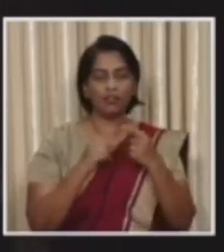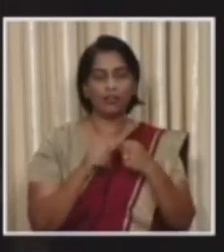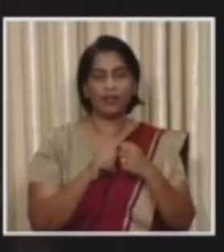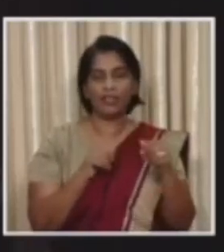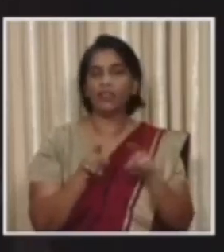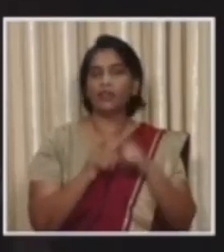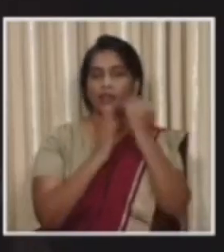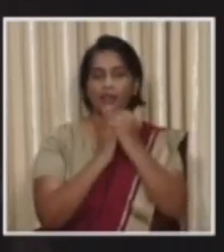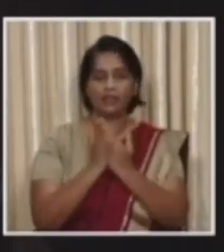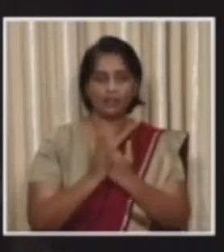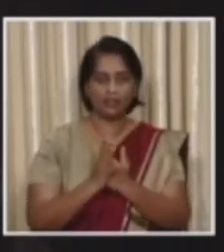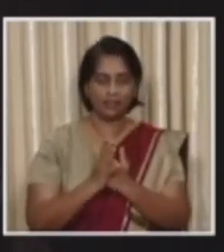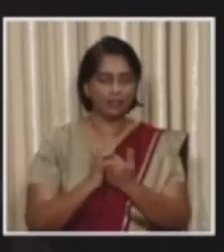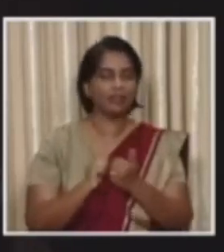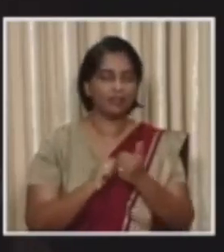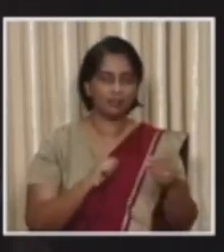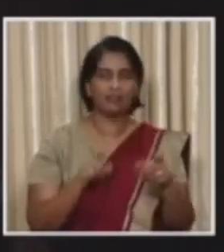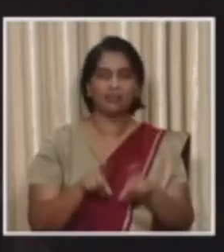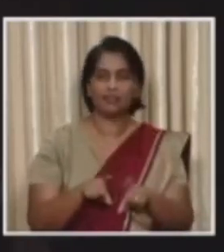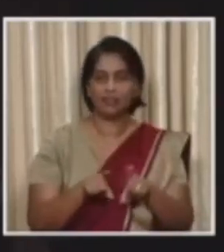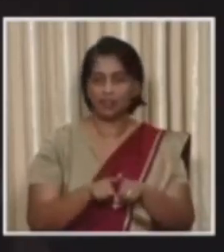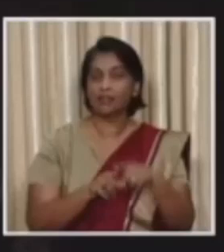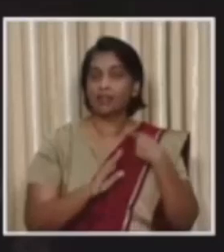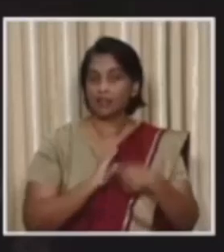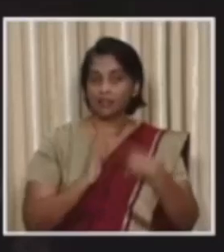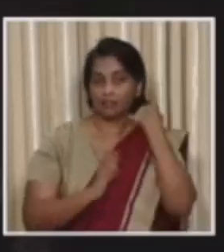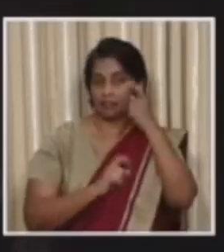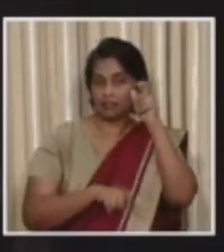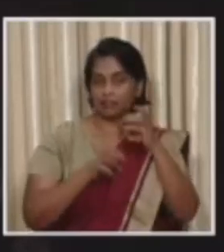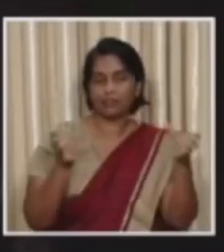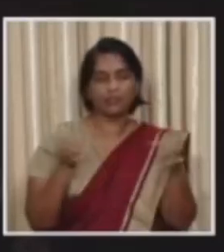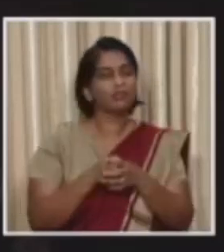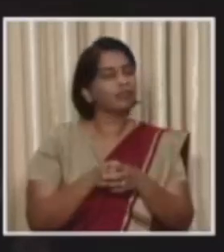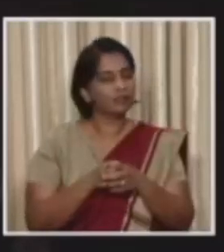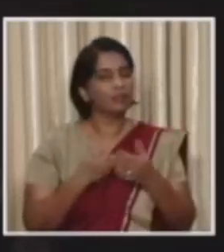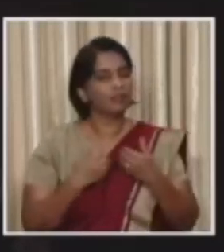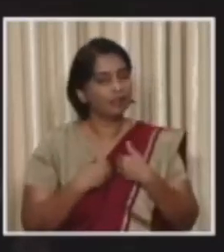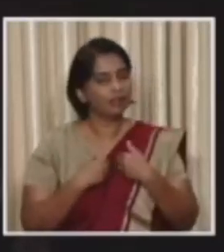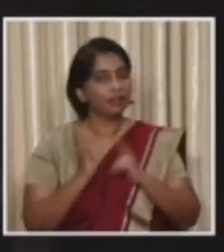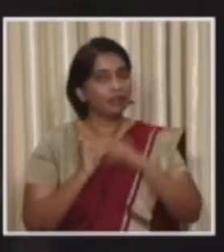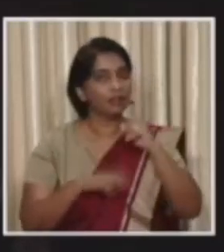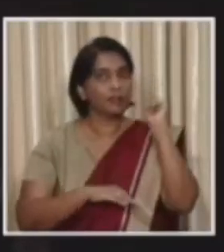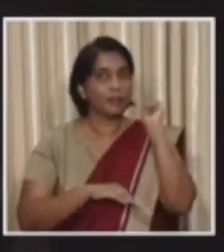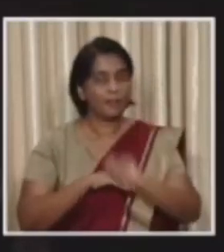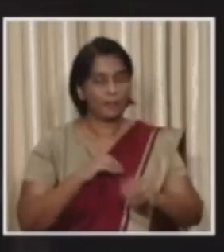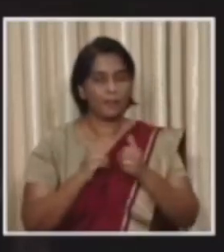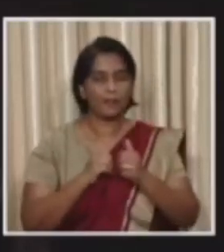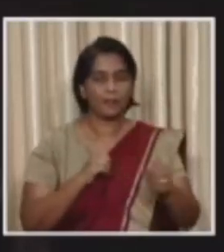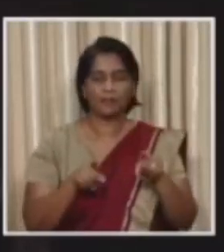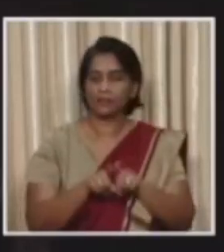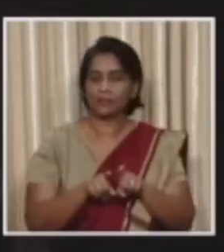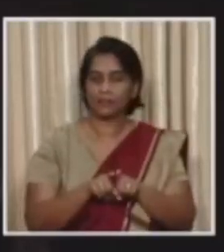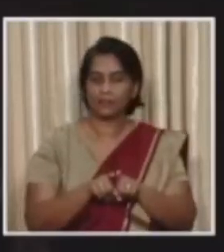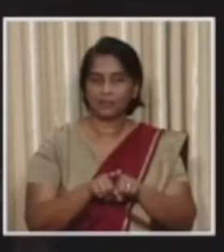වෙනවා නම් ඒ සියල්ලක්ම සංගණනය කර මේ රටේ බුද්ධිමතුන් එකතු වී අපට ජාතික සැලසුමක් කරන්නට අවශ්‍ය වෙනවා.